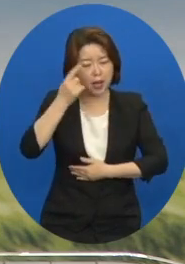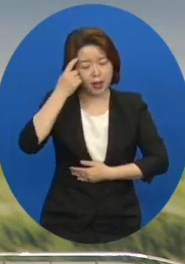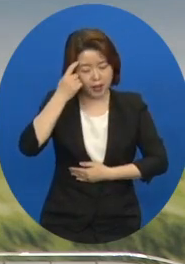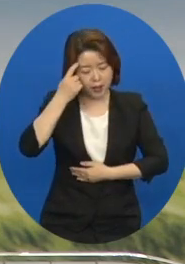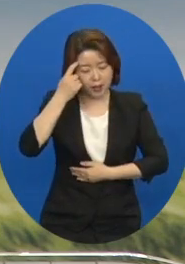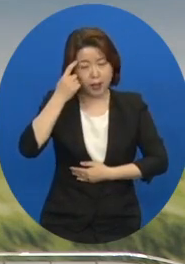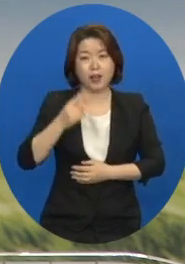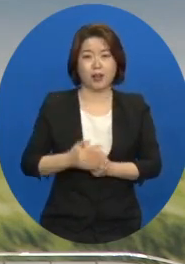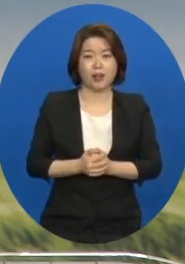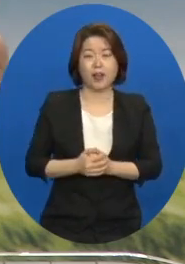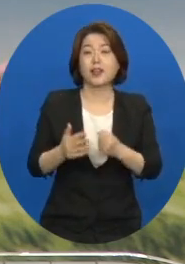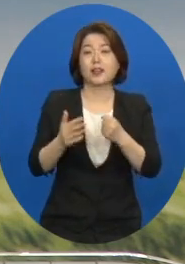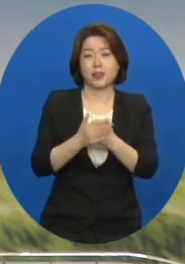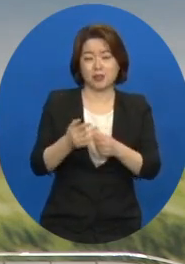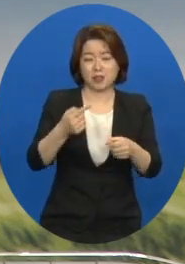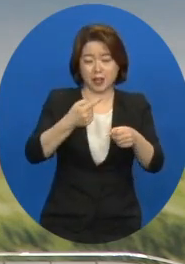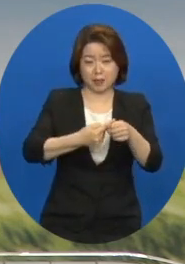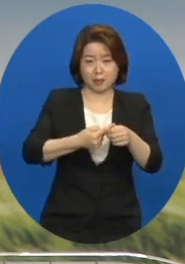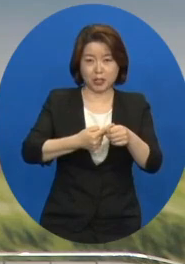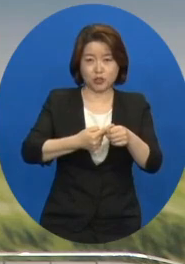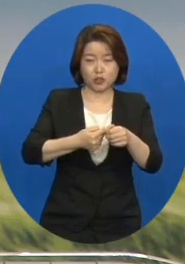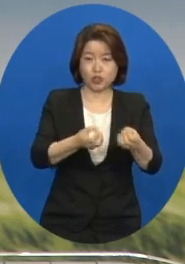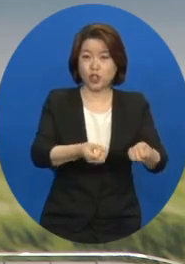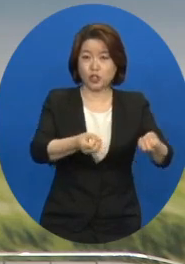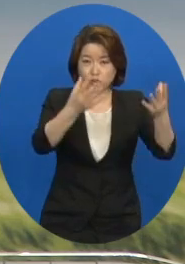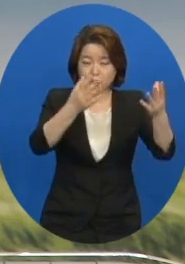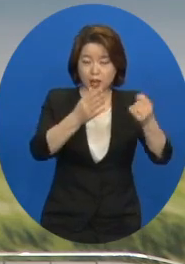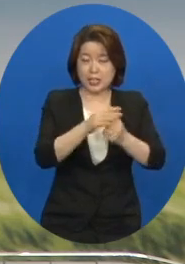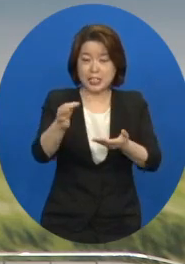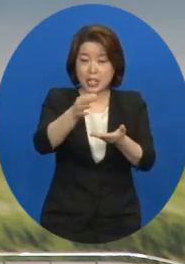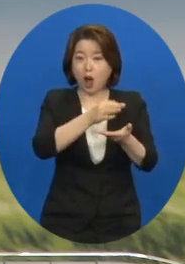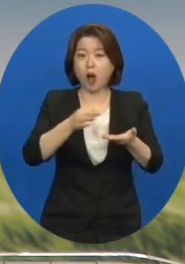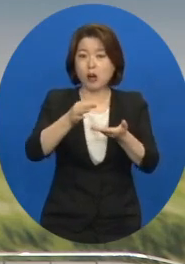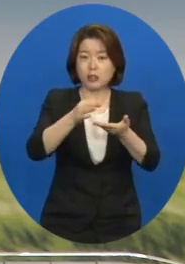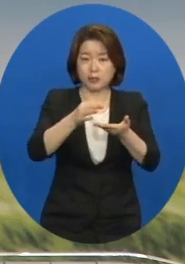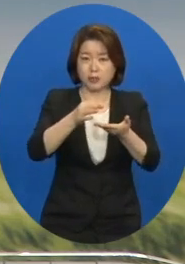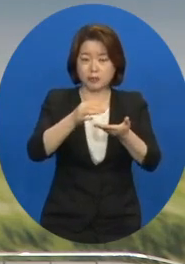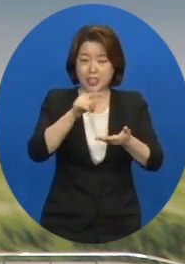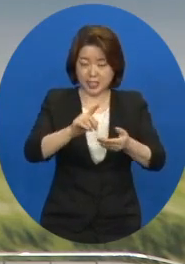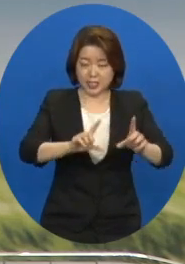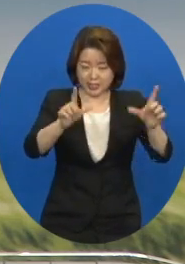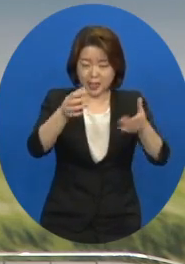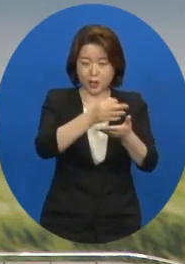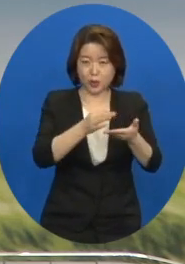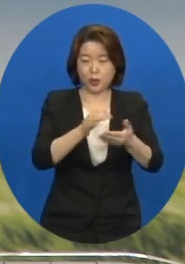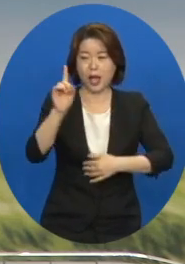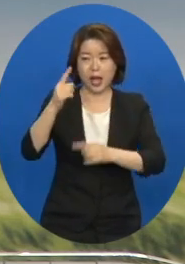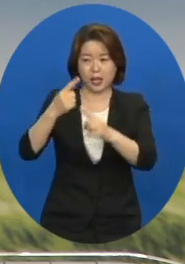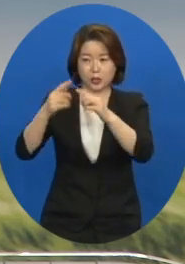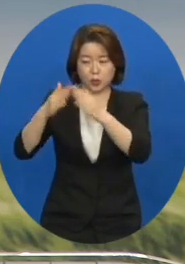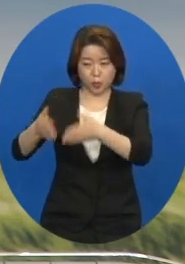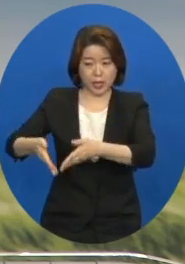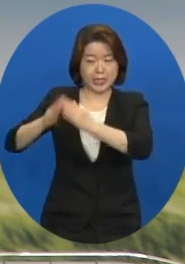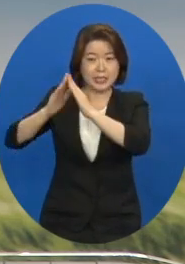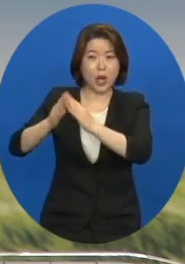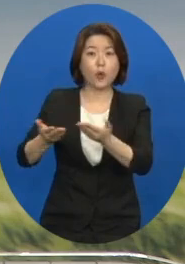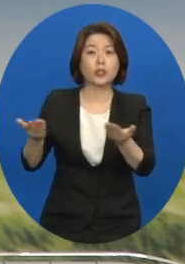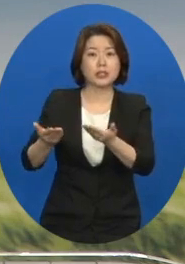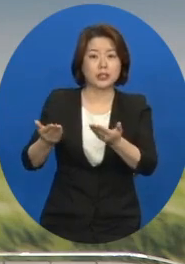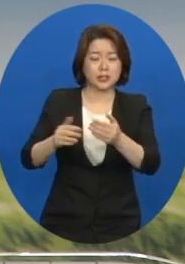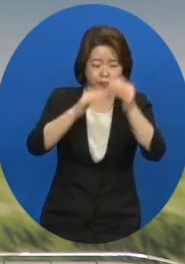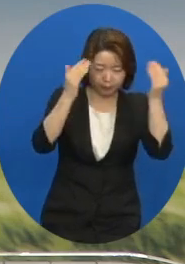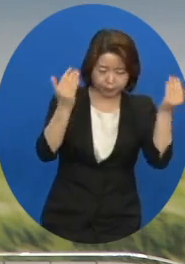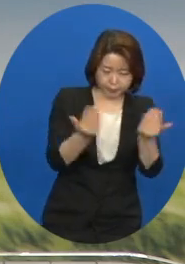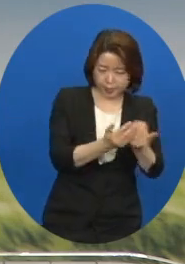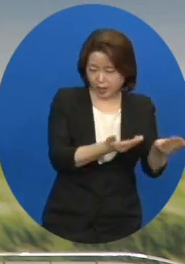그래서 맥주 감사 주일 헌금하는 이날 헌금을 한 교회를 세우는 일로